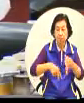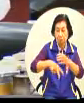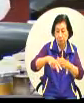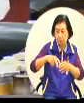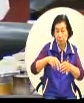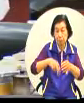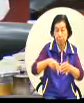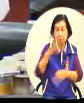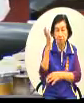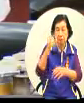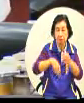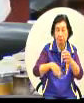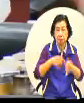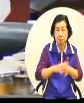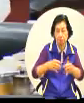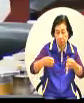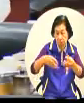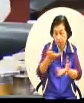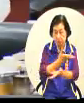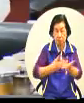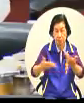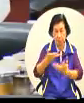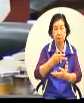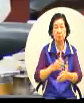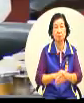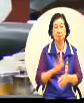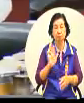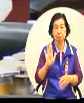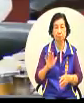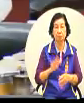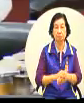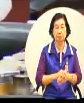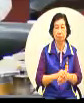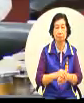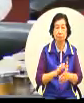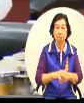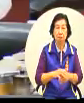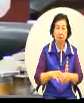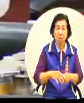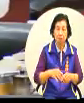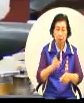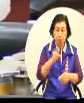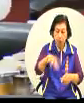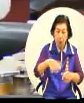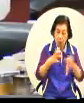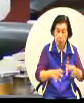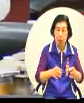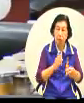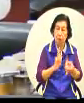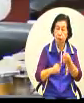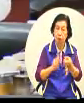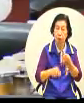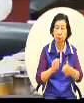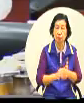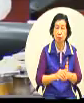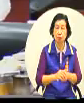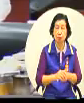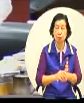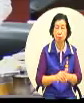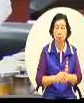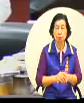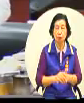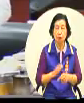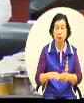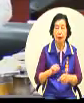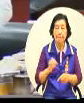组有沟通过，那么位置不对，没有办法展现原